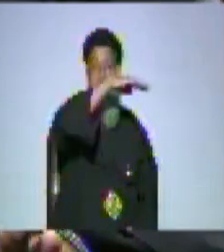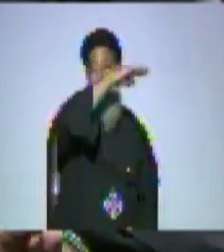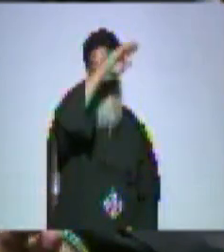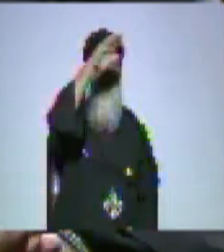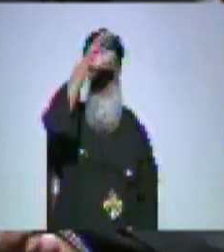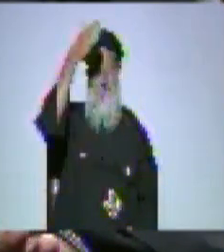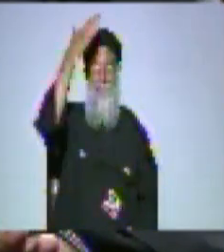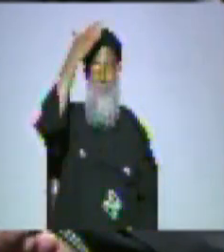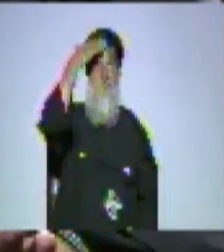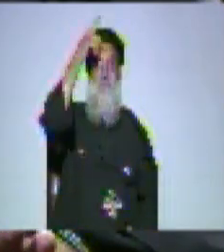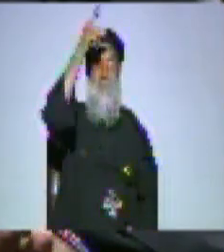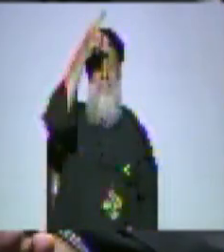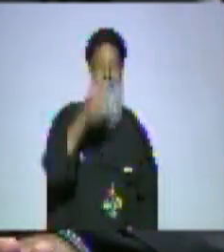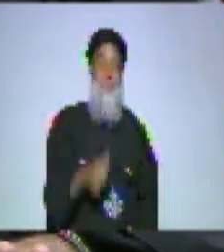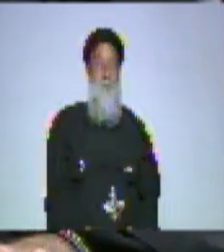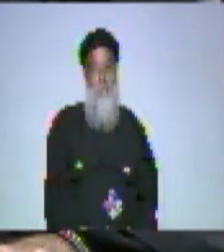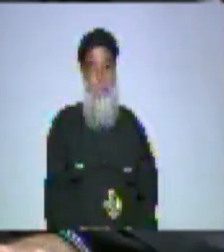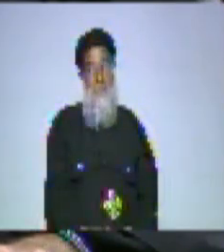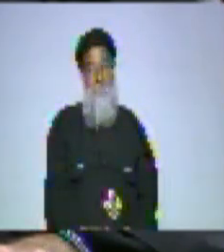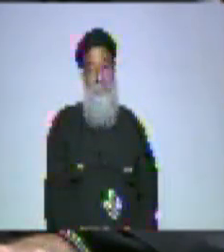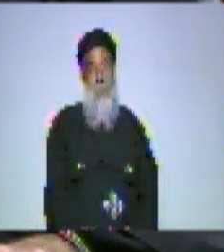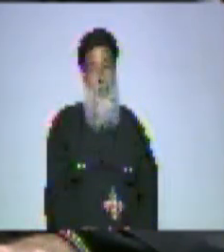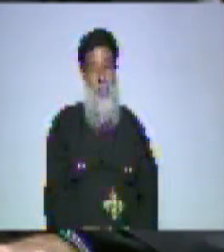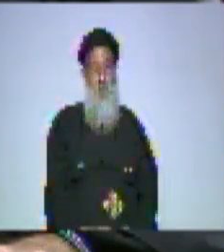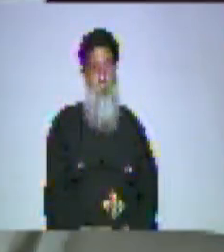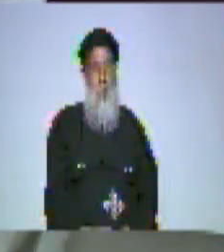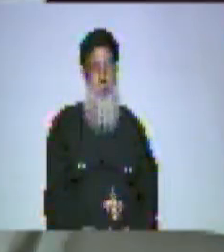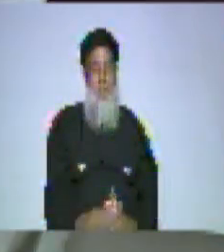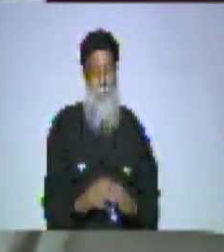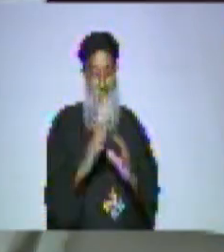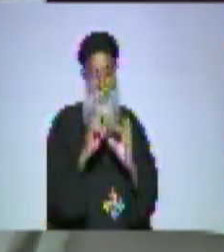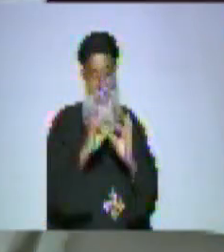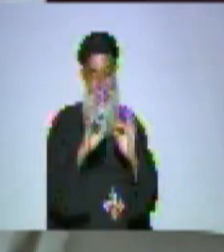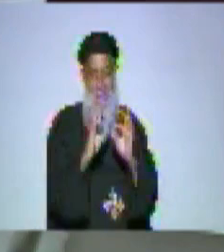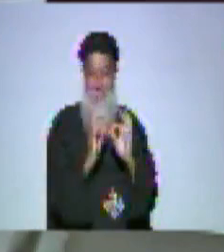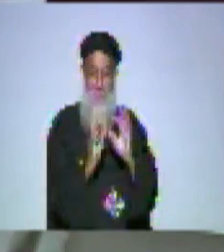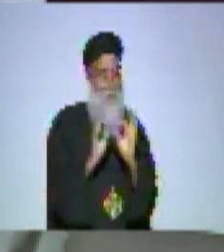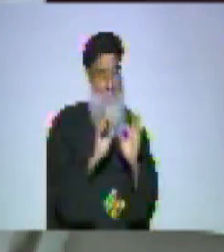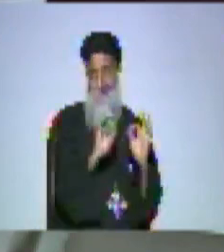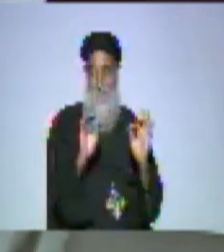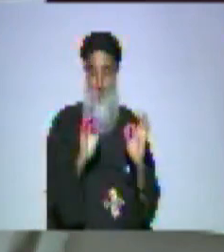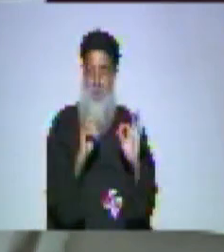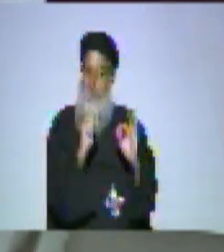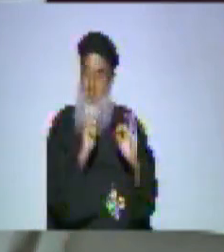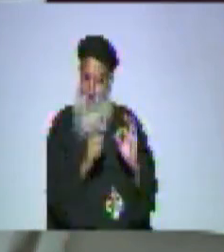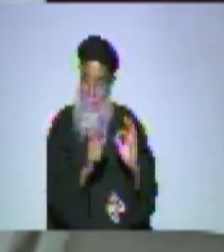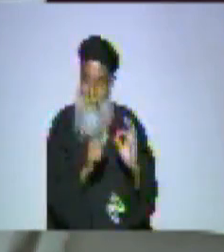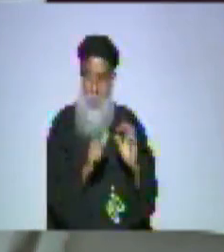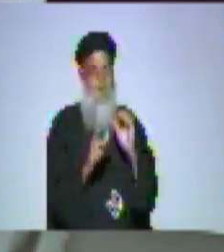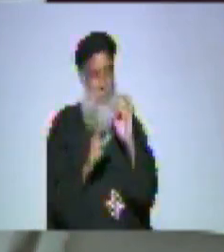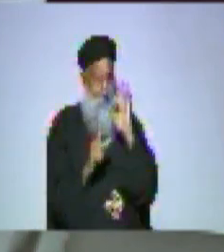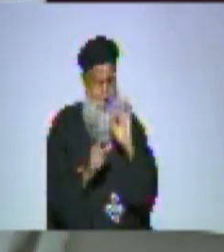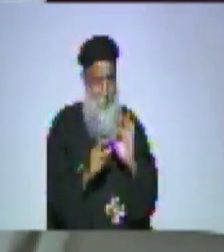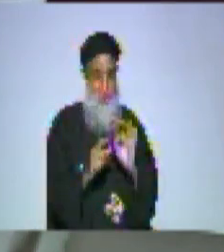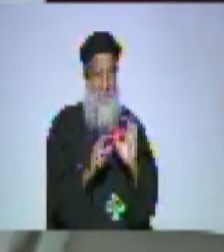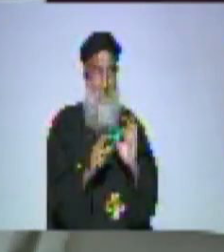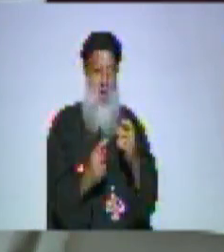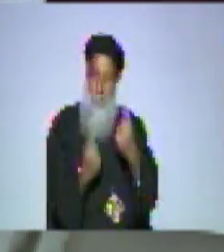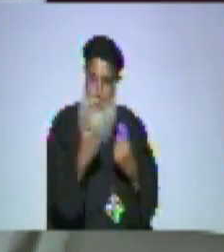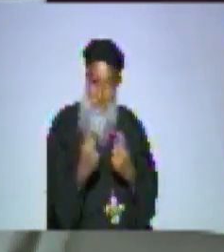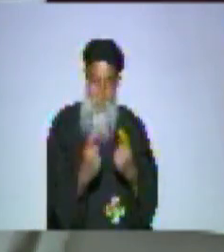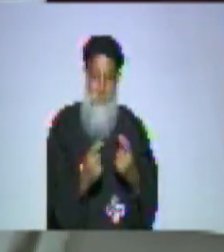نعمتك كمقدرها احنا اتكلمنا فيها ان ربنا يعرف المقدار